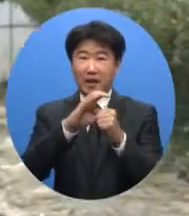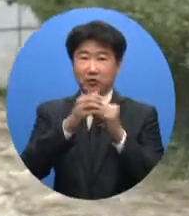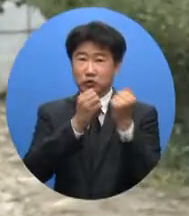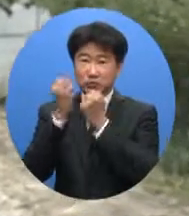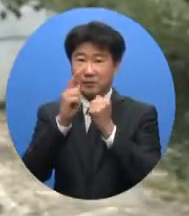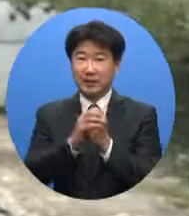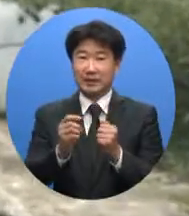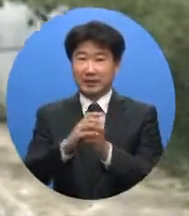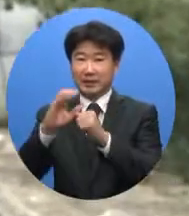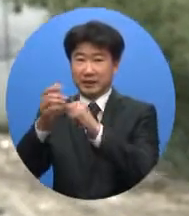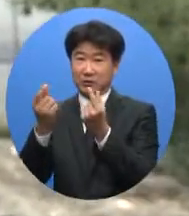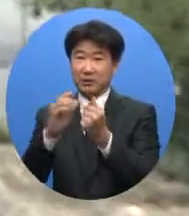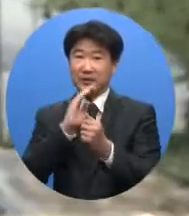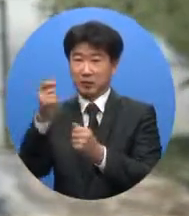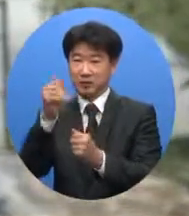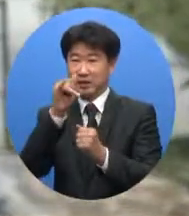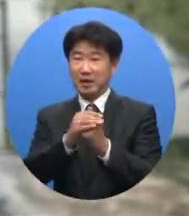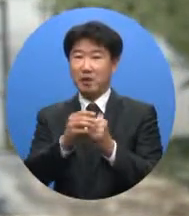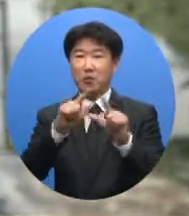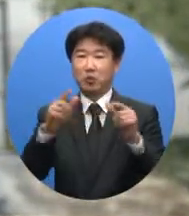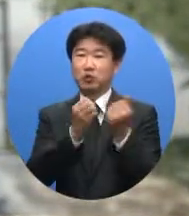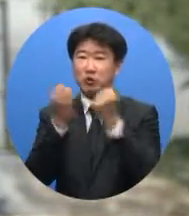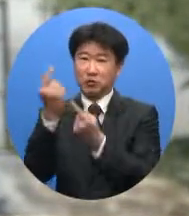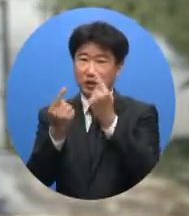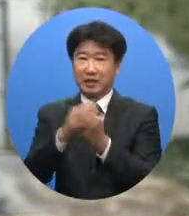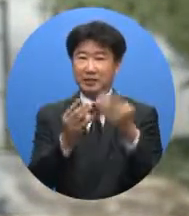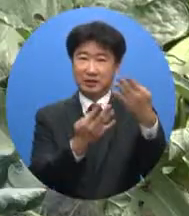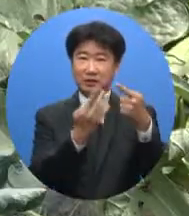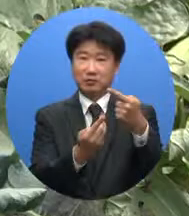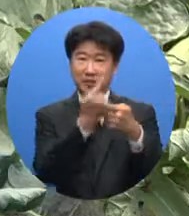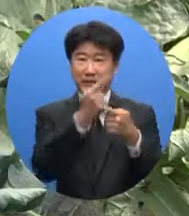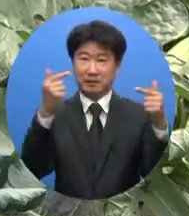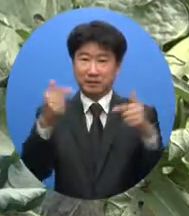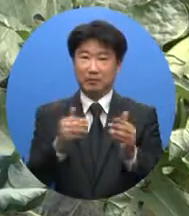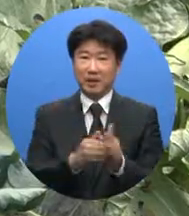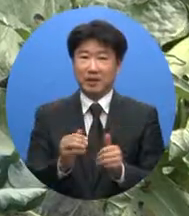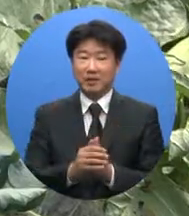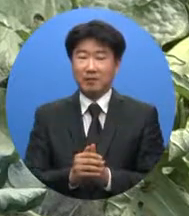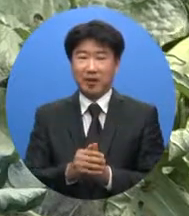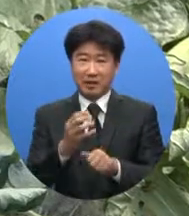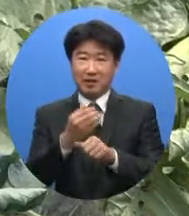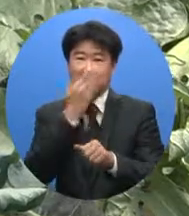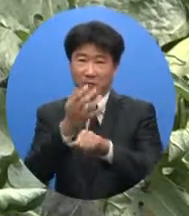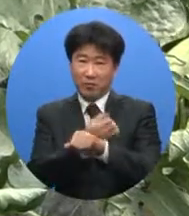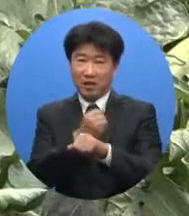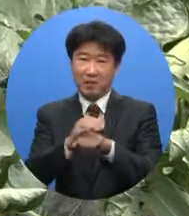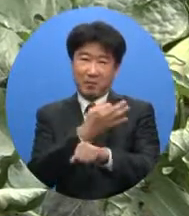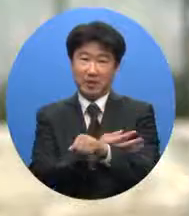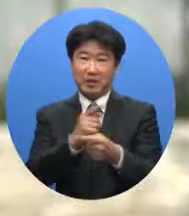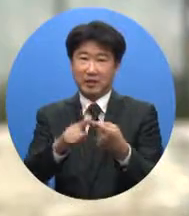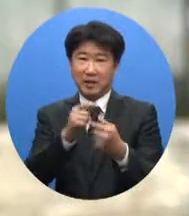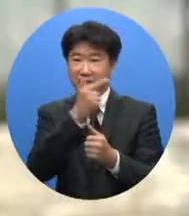생긴 미니 수박으로 일반 수박의 4분의 1 정도 크기입니다. 높은 당도와 얇은 껍질로 맛과